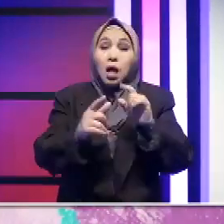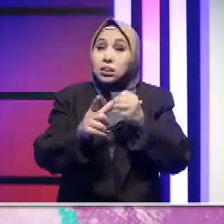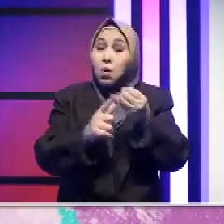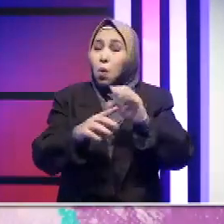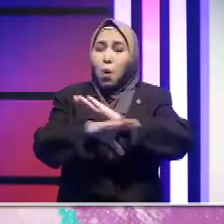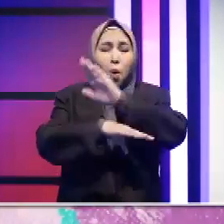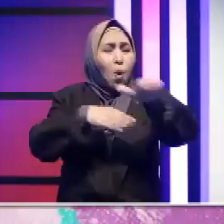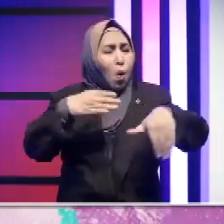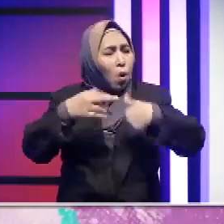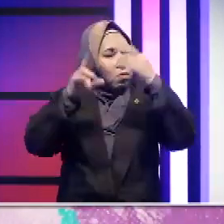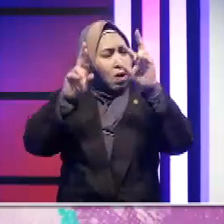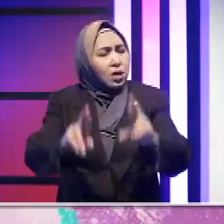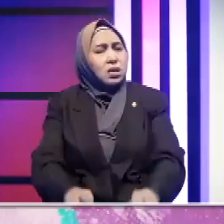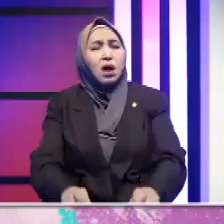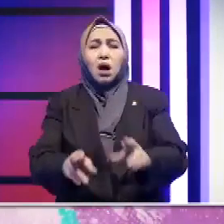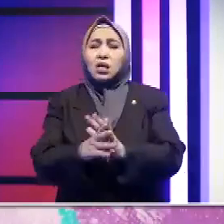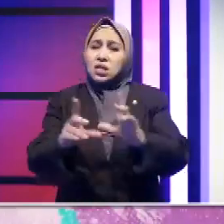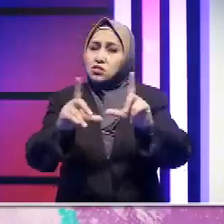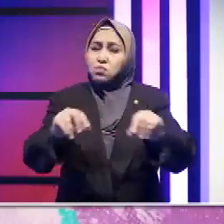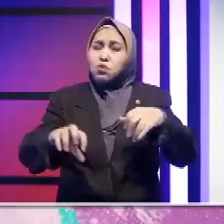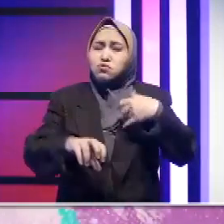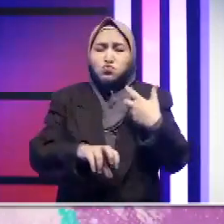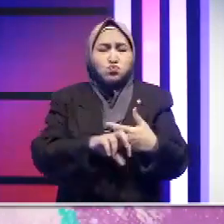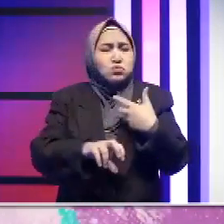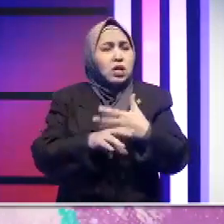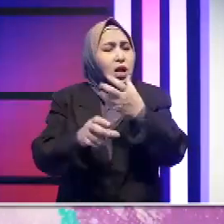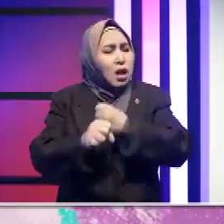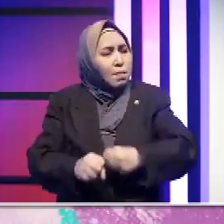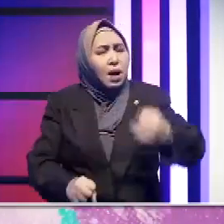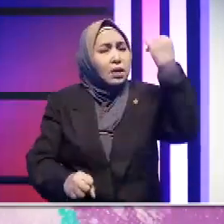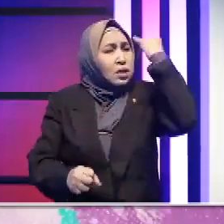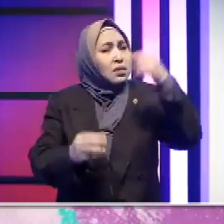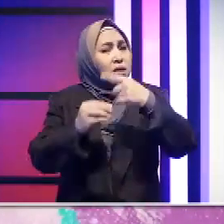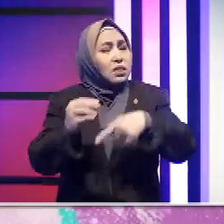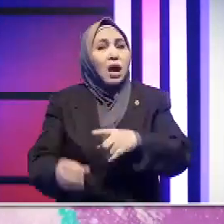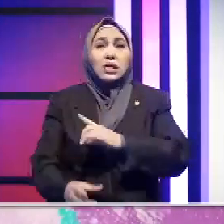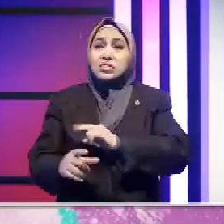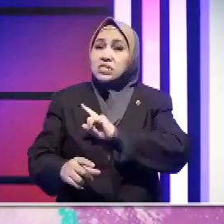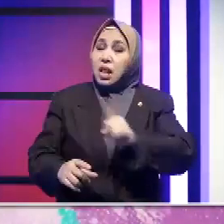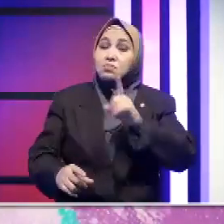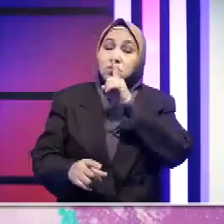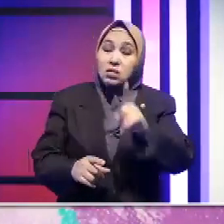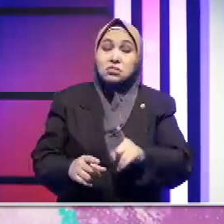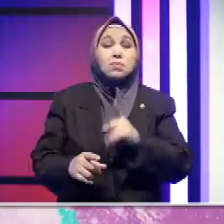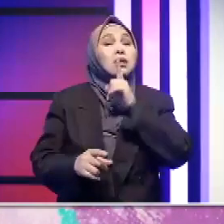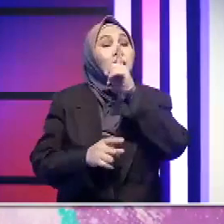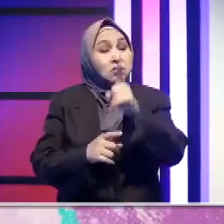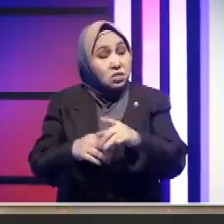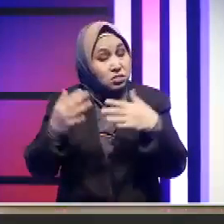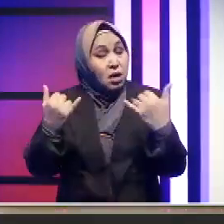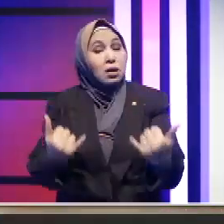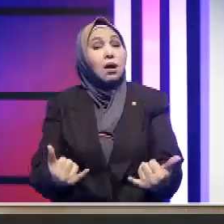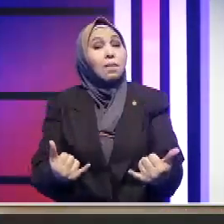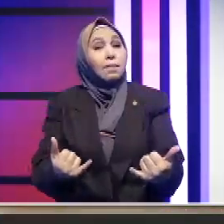rakyat jepun memang sukar mendapat ide tentang Islam yang sebenarnya ini ah ah sebenarnya scalant